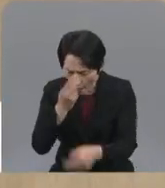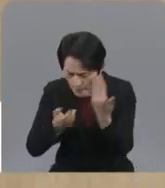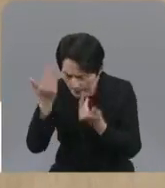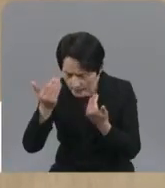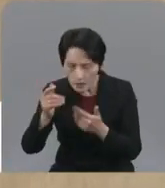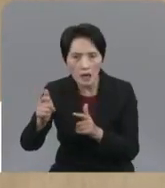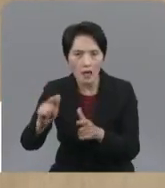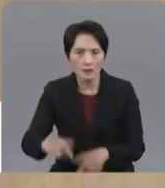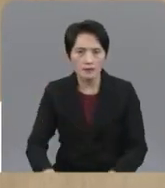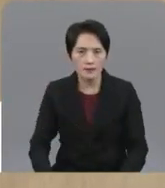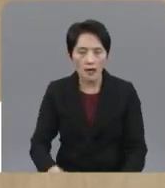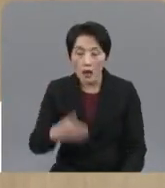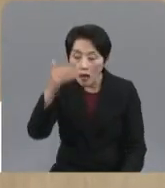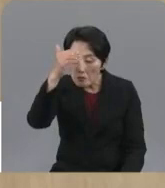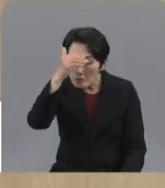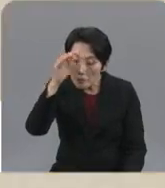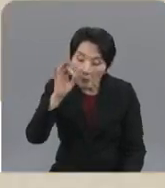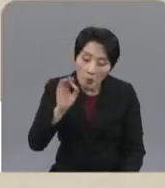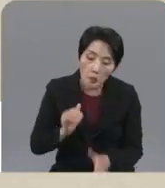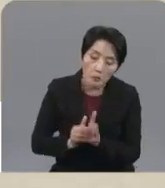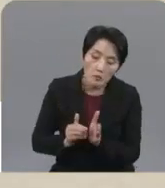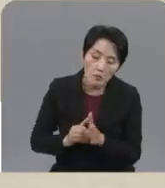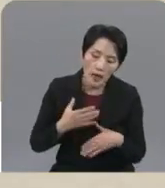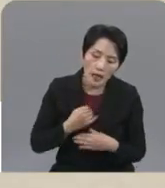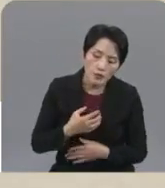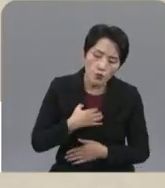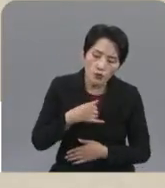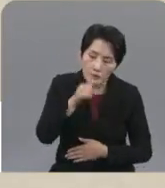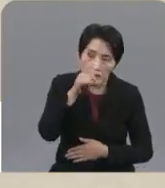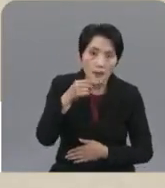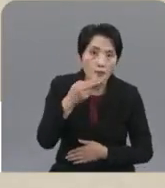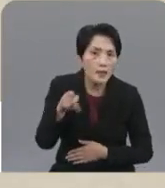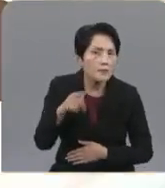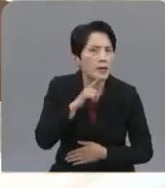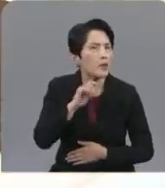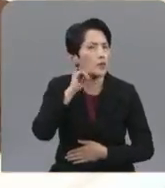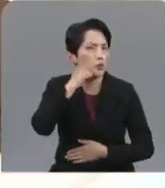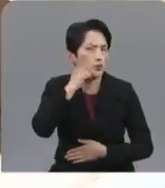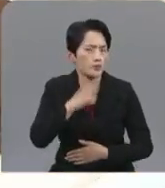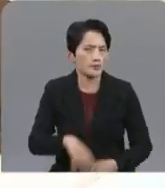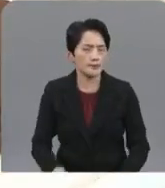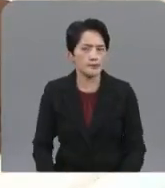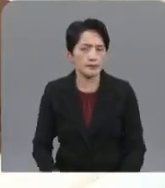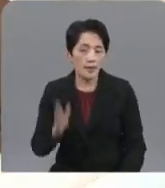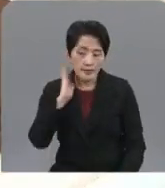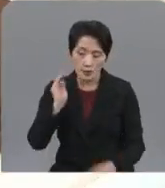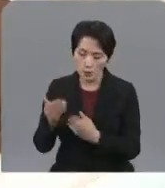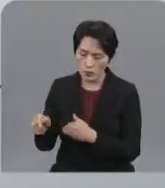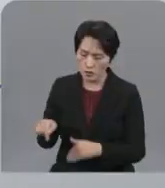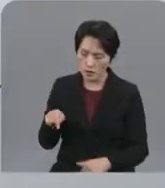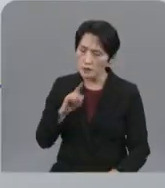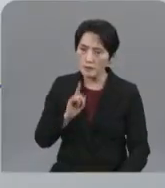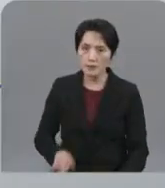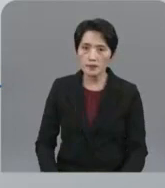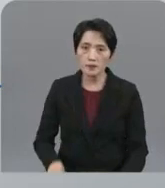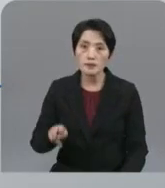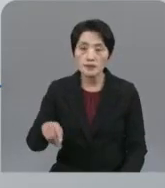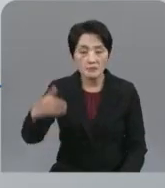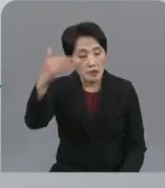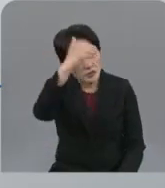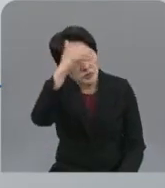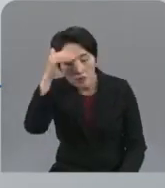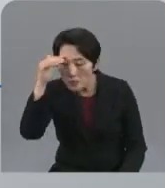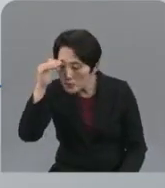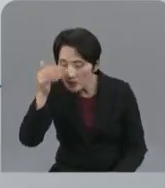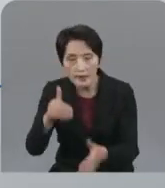tính an toàn trong quá trình Tokyo xả nước thải từ nhà máy fukushima ra biển một quan chức văn phòng Tổng thống Hàn Quốc cho biết đoàn thanh sát